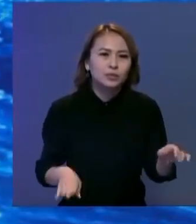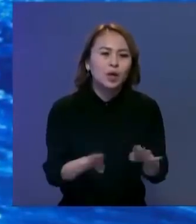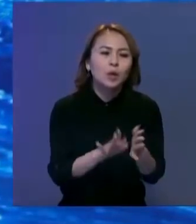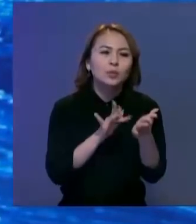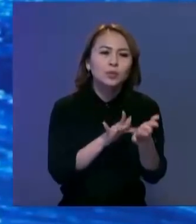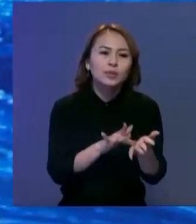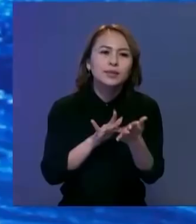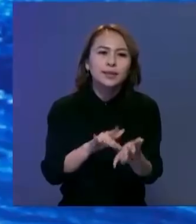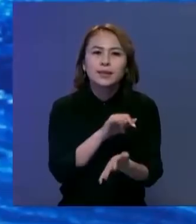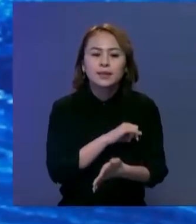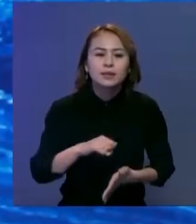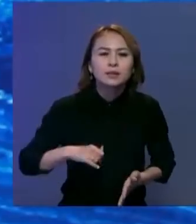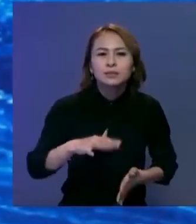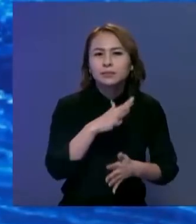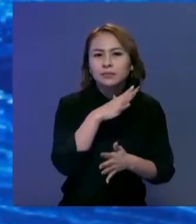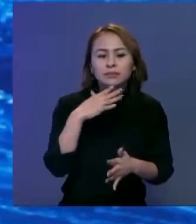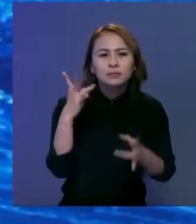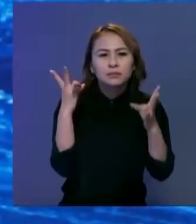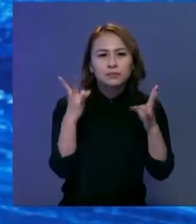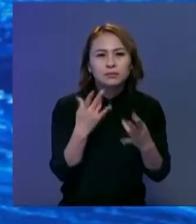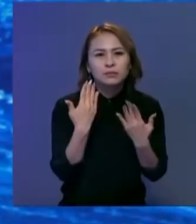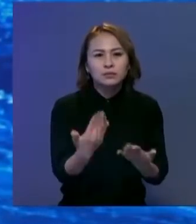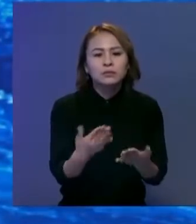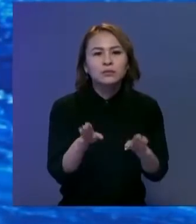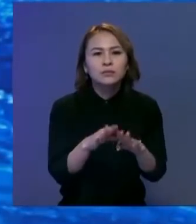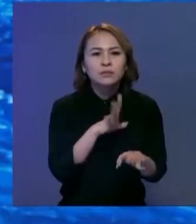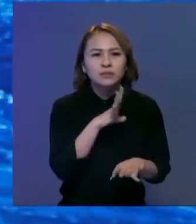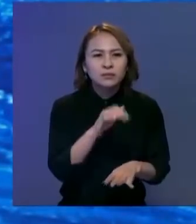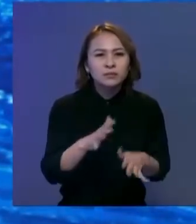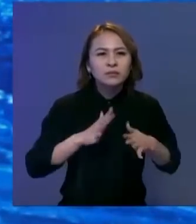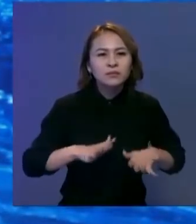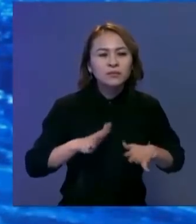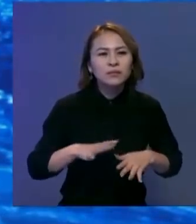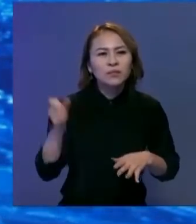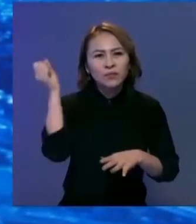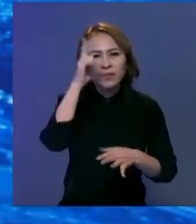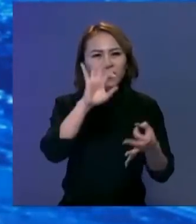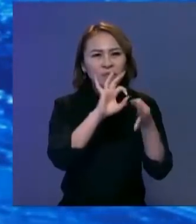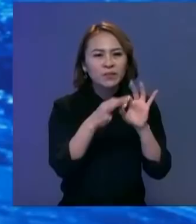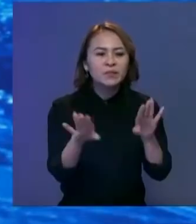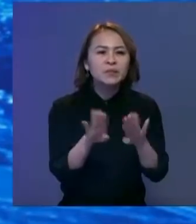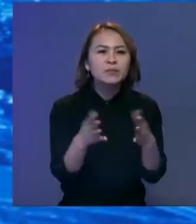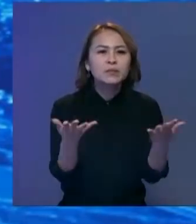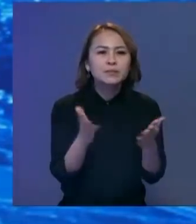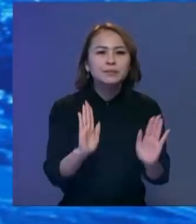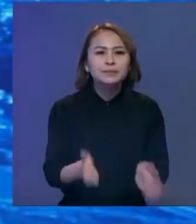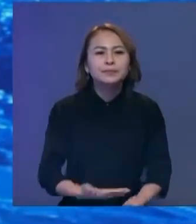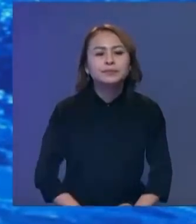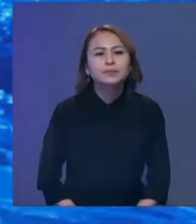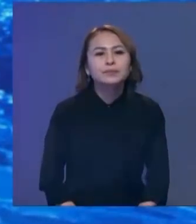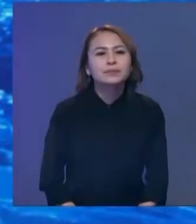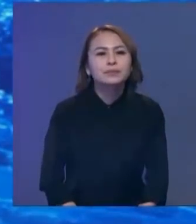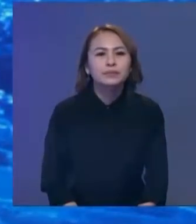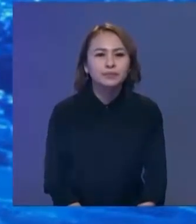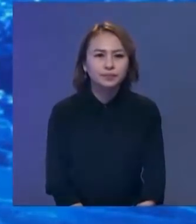жүріп жатыр. Бұндайда туризм саласы ең көп зардапшы көмім күндейтсарапшылар. Грузия белгінің алдағы шешімі қандай болмақ?